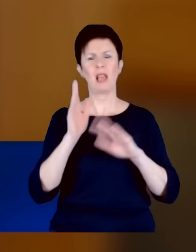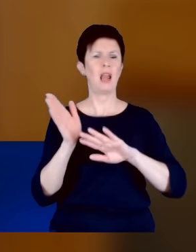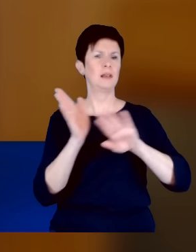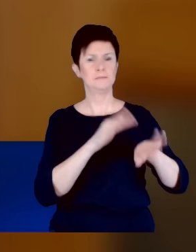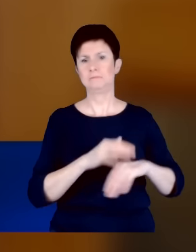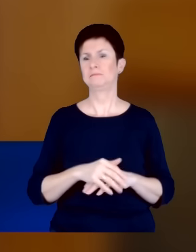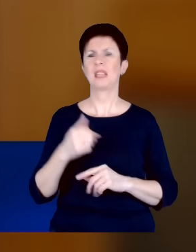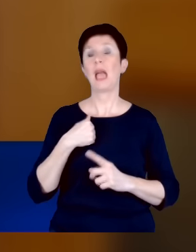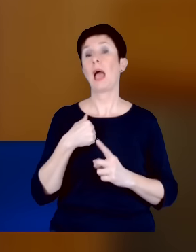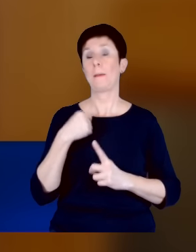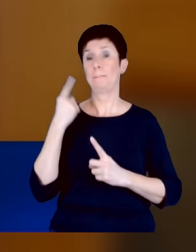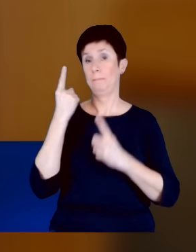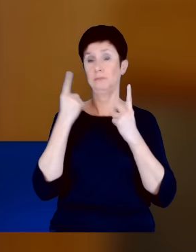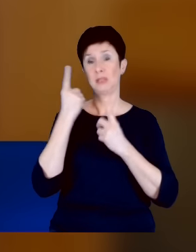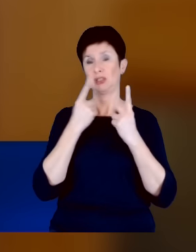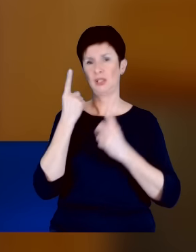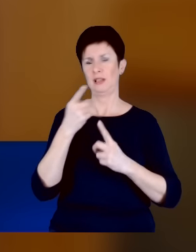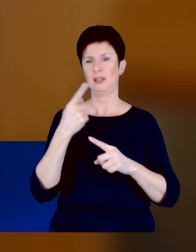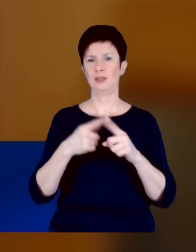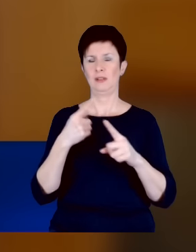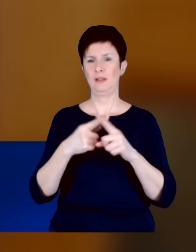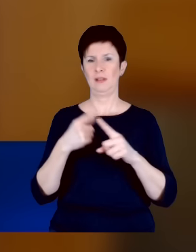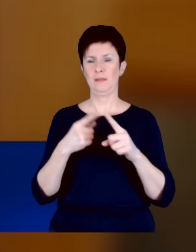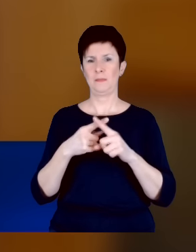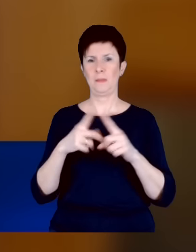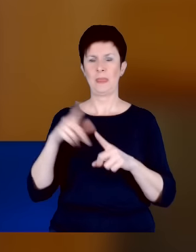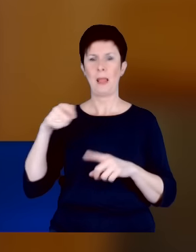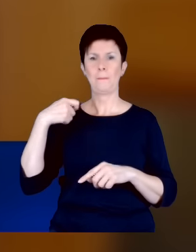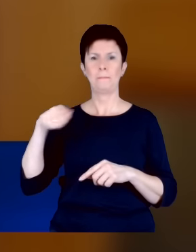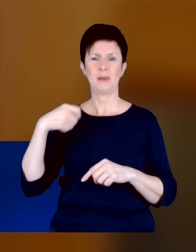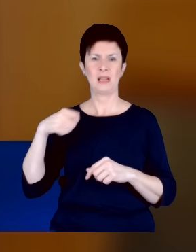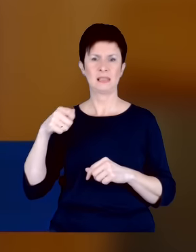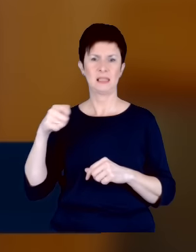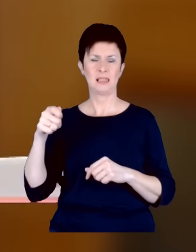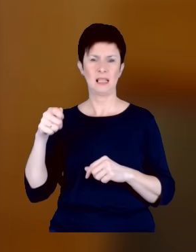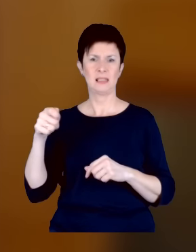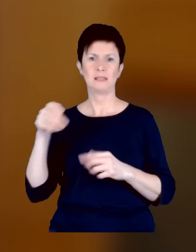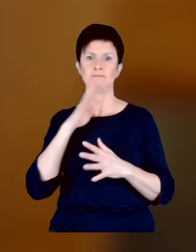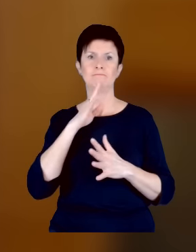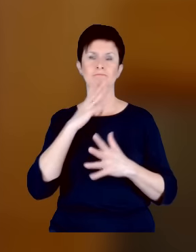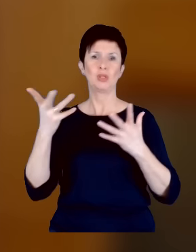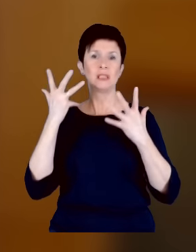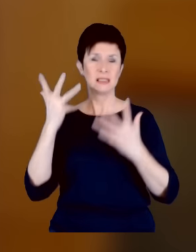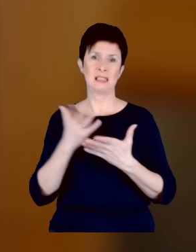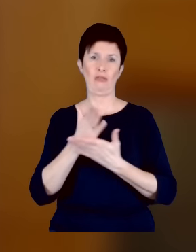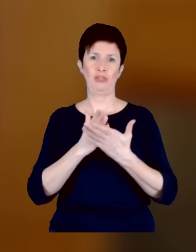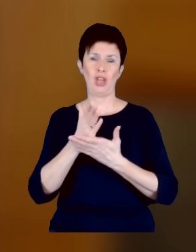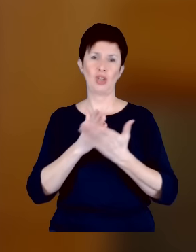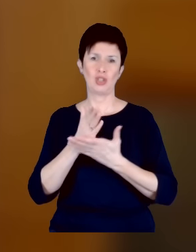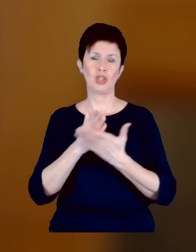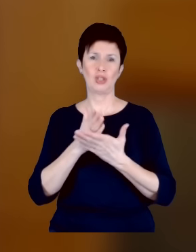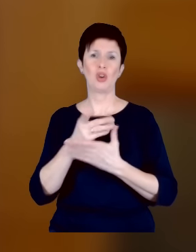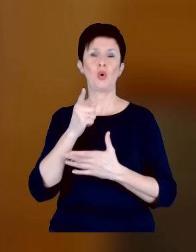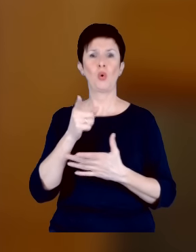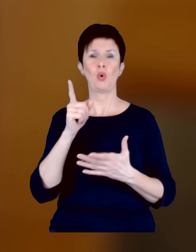trochę rozpaczliwy krok ze strony pana prezydenta, że on chciałby uwierzyć, że coś więcej niż tylko to, co w